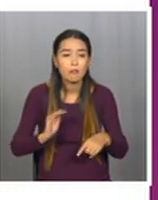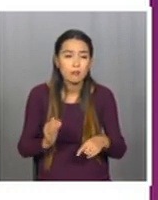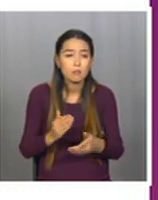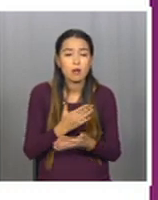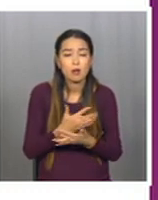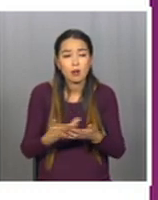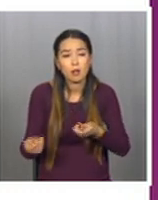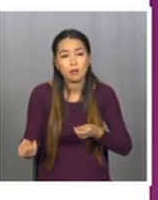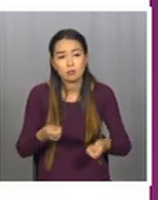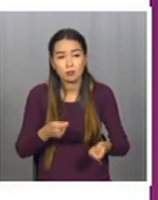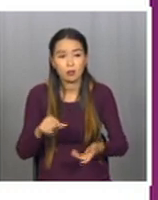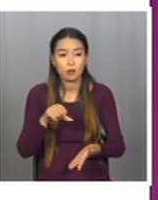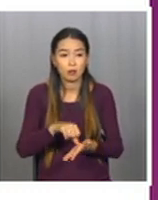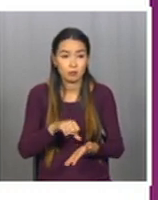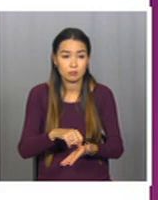бәсекелестік қалыптасты.